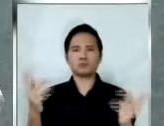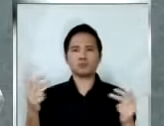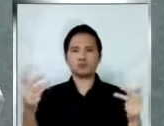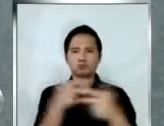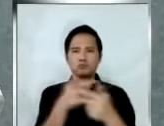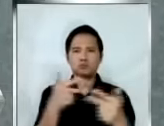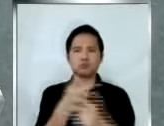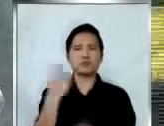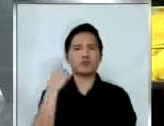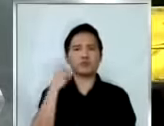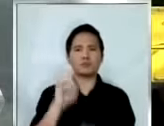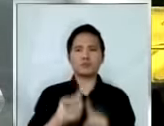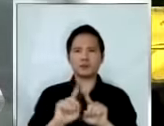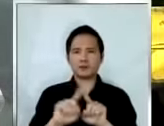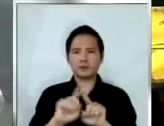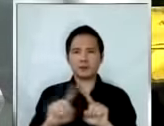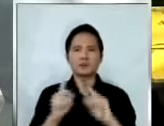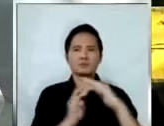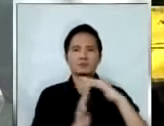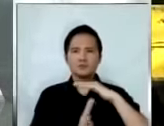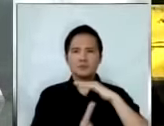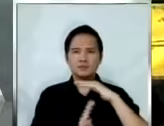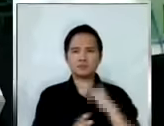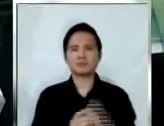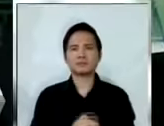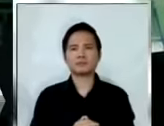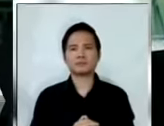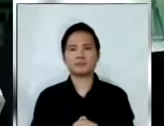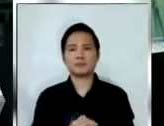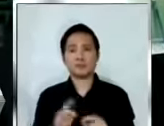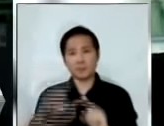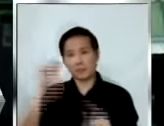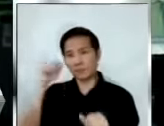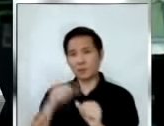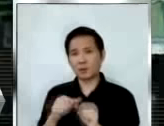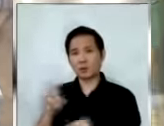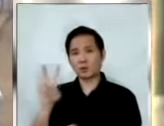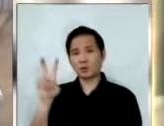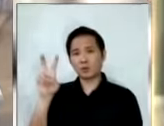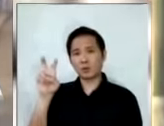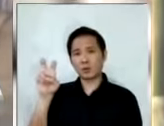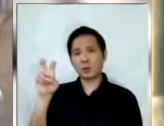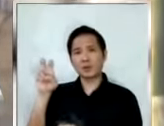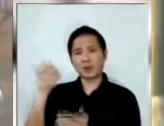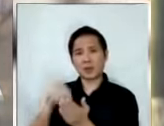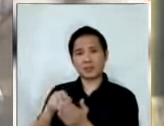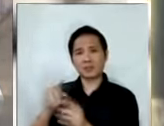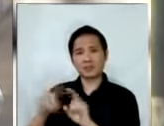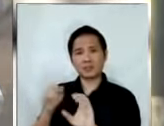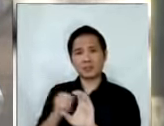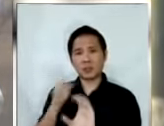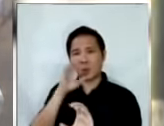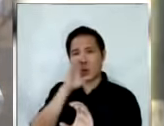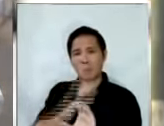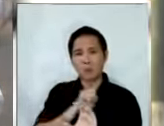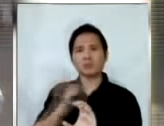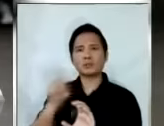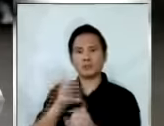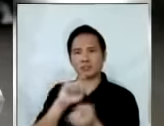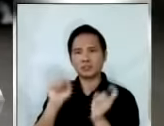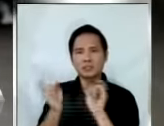pa rin pumapasada ang 200,000 na lumang jeepney sa Metro Manila. Pero mukhang hindi rin naman daw bumiyahe ang mga